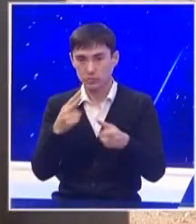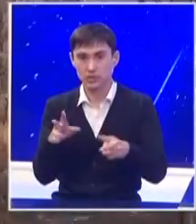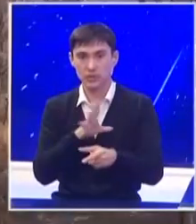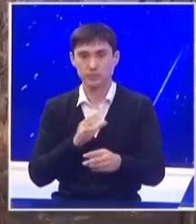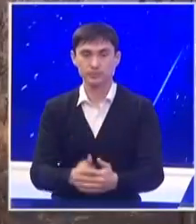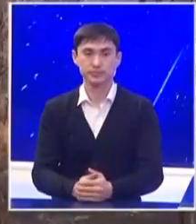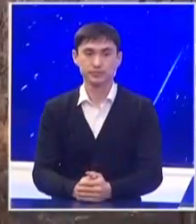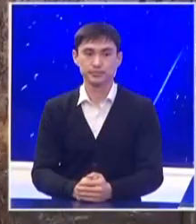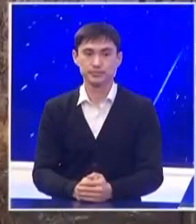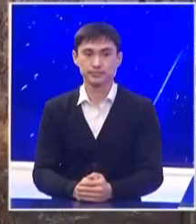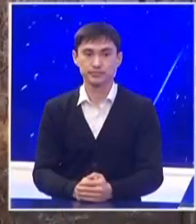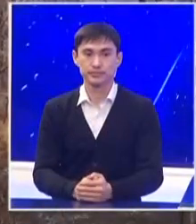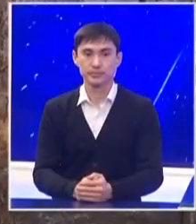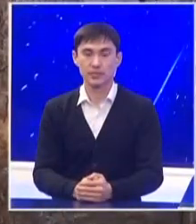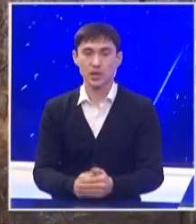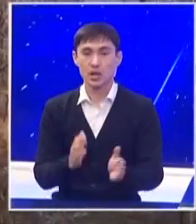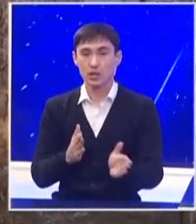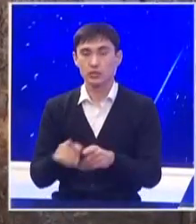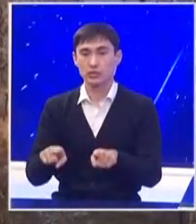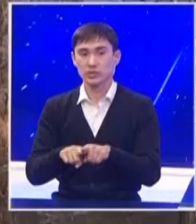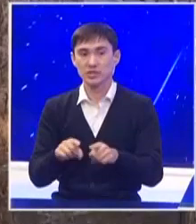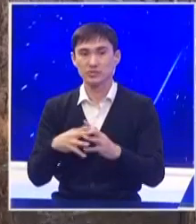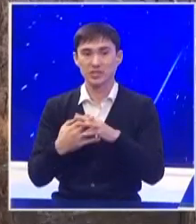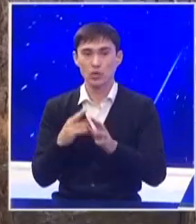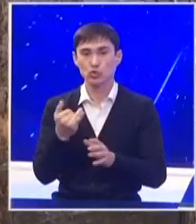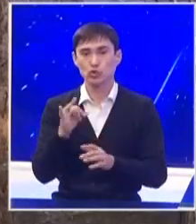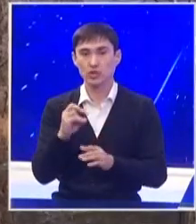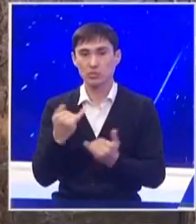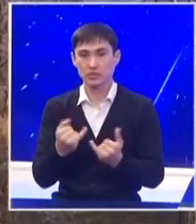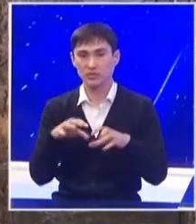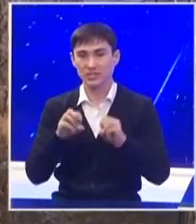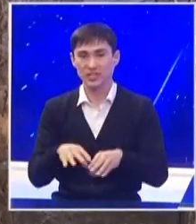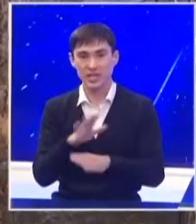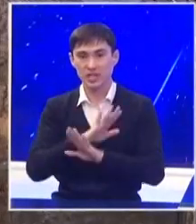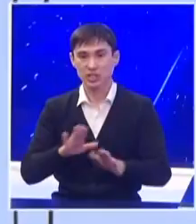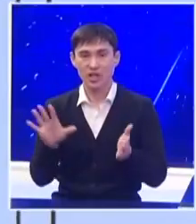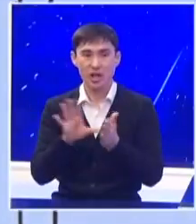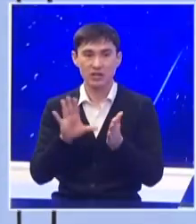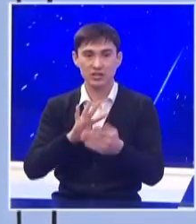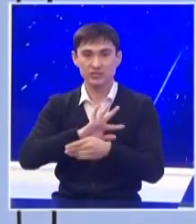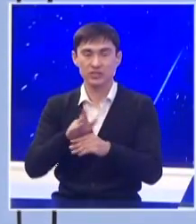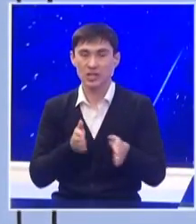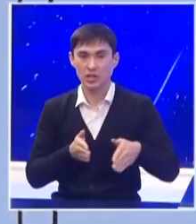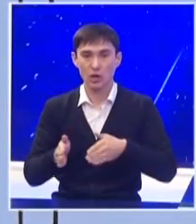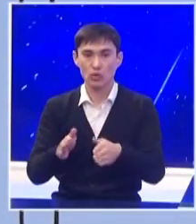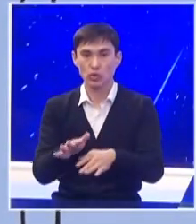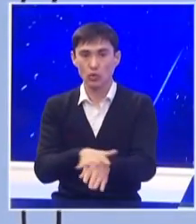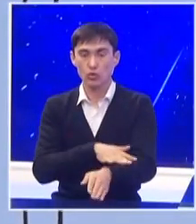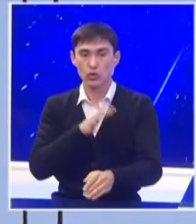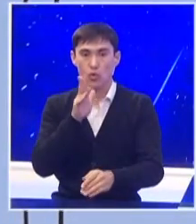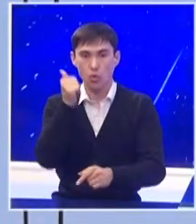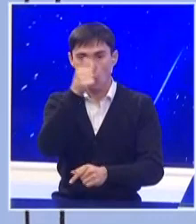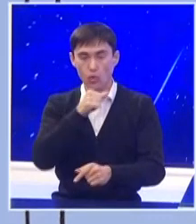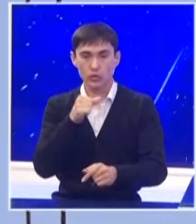предусмотрели. Наряду с этим в селе Узынтам по сей день не решены вопросы электрификации и дорог. За долгие годы